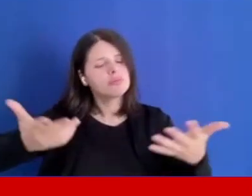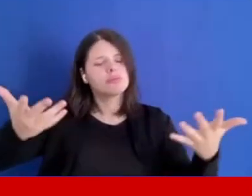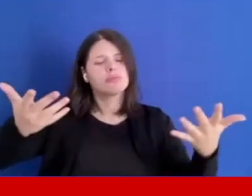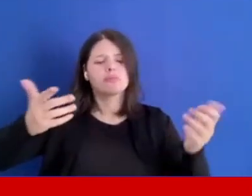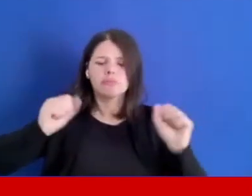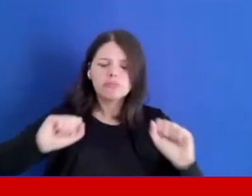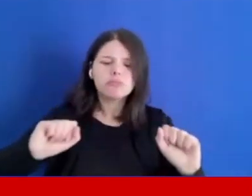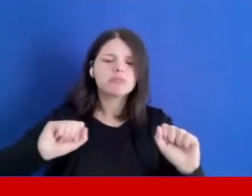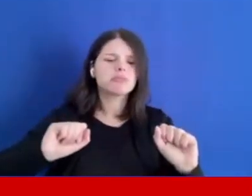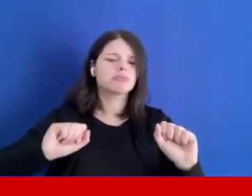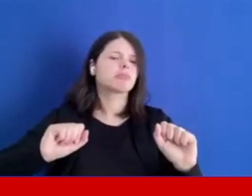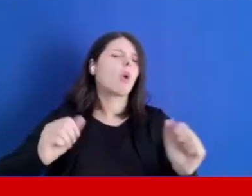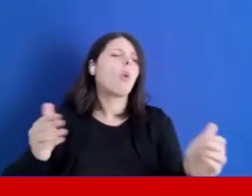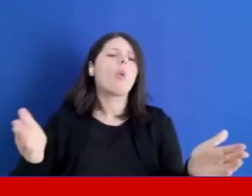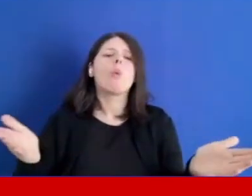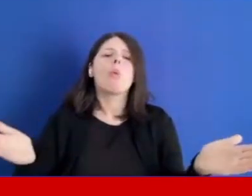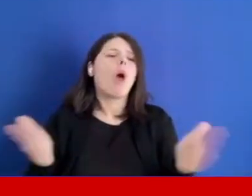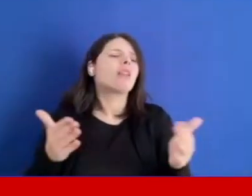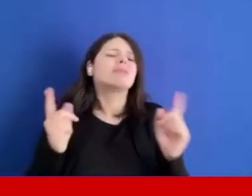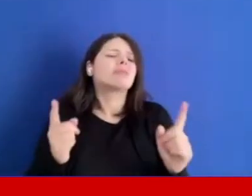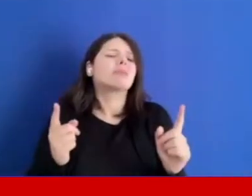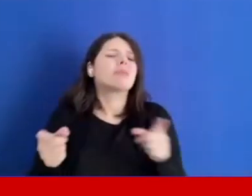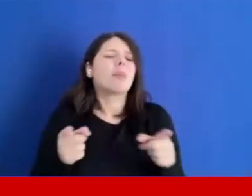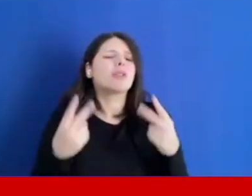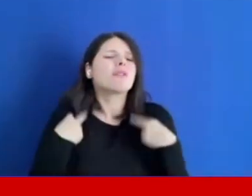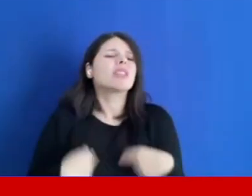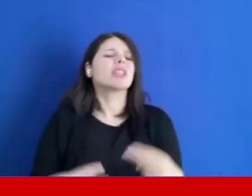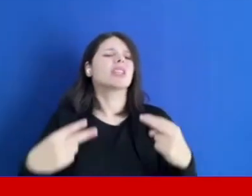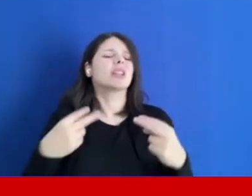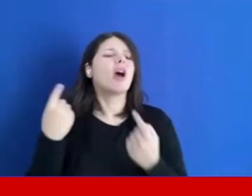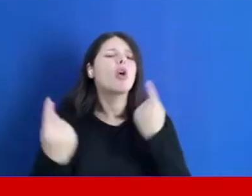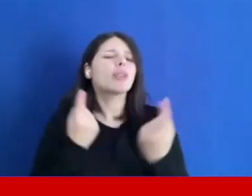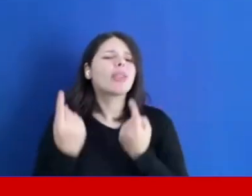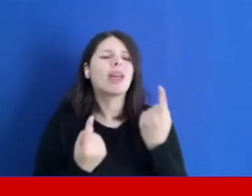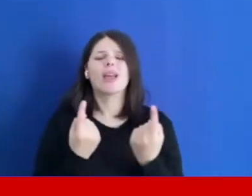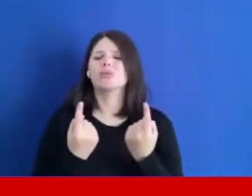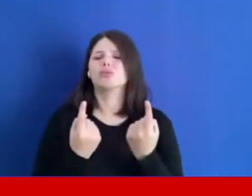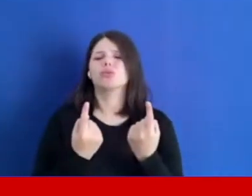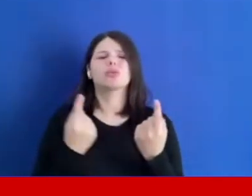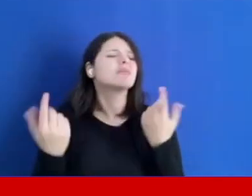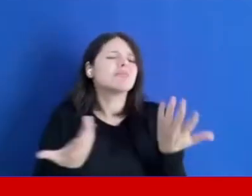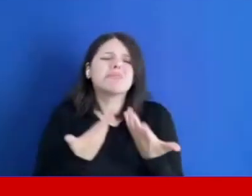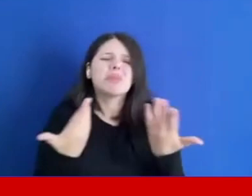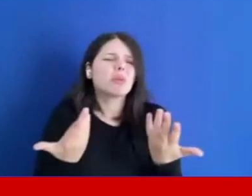in qualsiasi momento della propria vita, in qualsiasi contesto, in qualsiasi situazione,